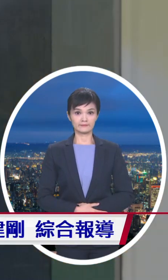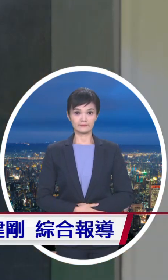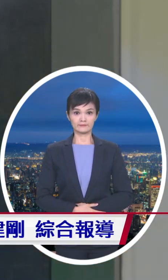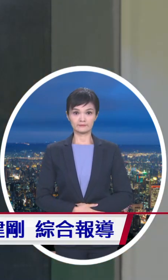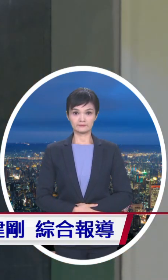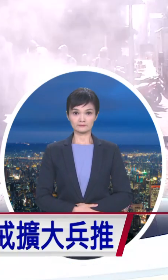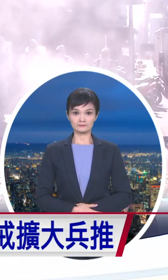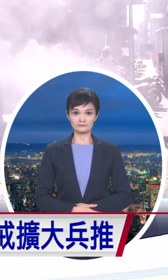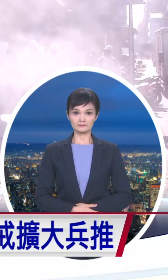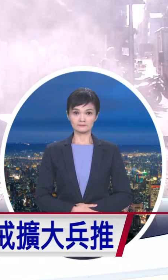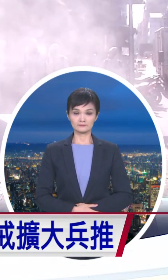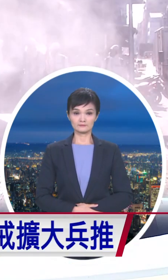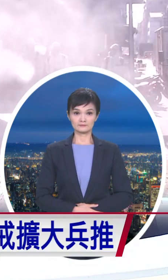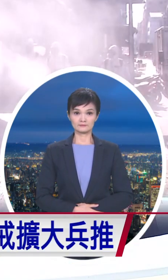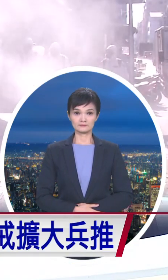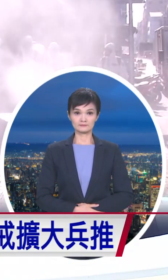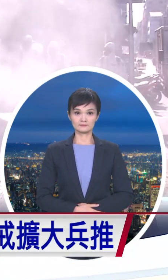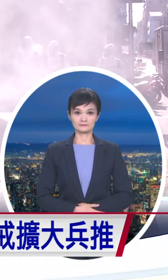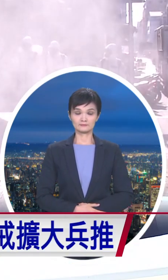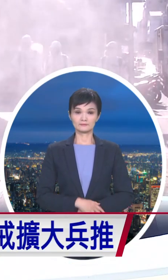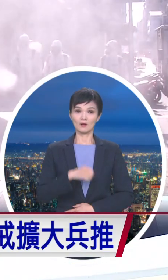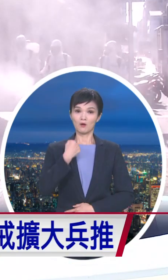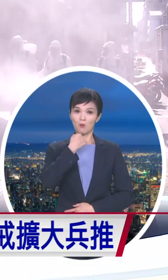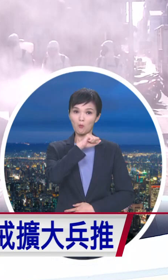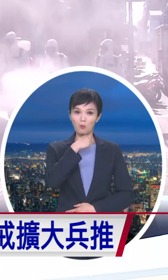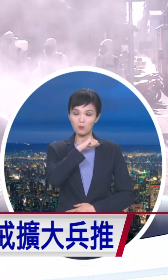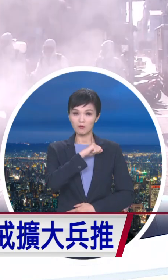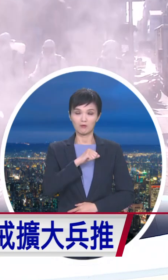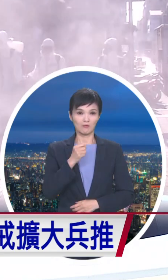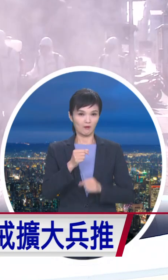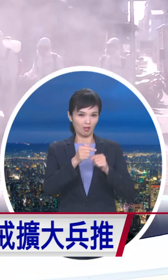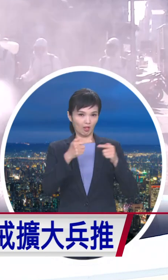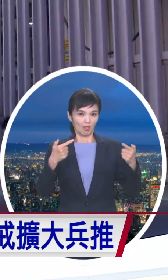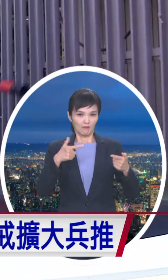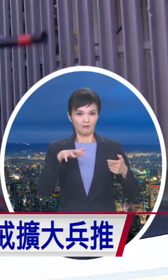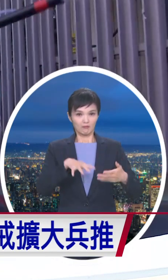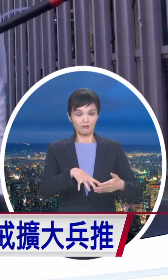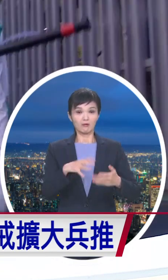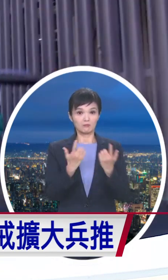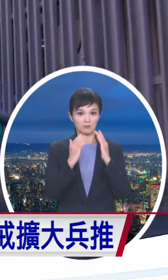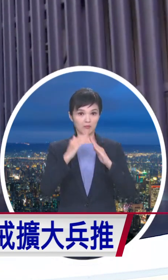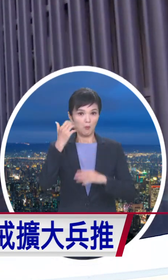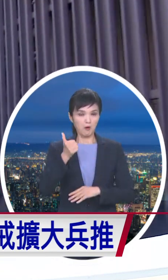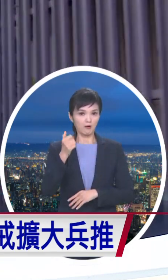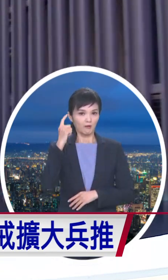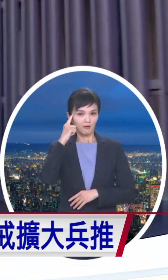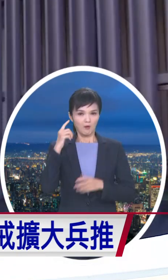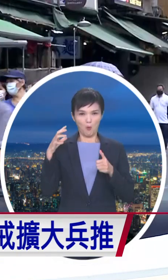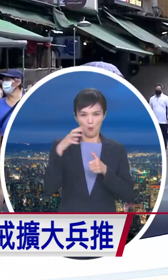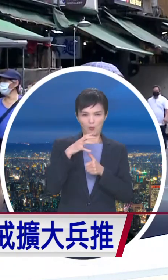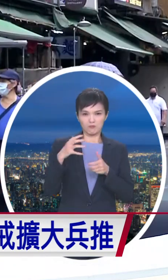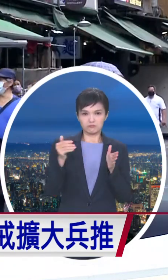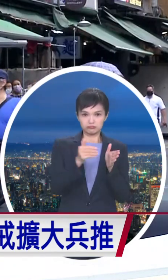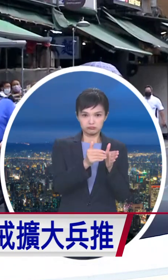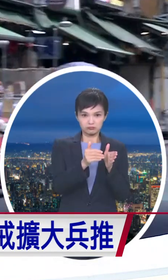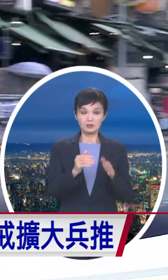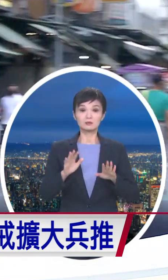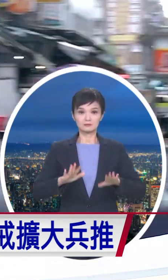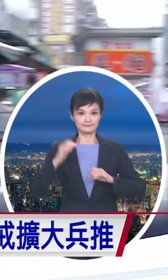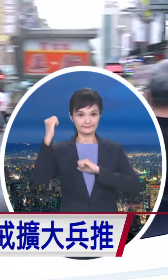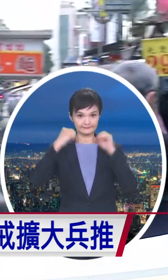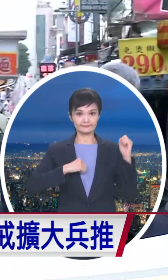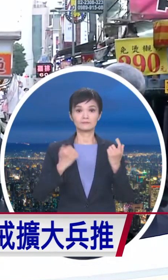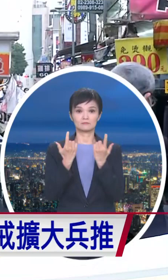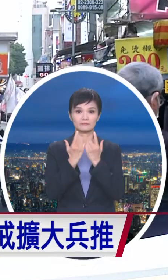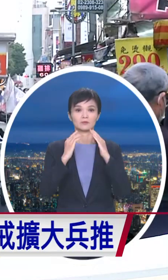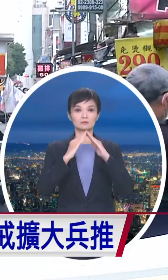合报道。 国内的疫情持续严峻，台北市长柯文哲就形容战火已经烧进来。而在今天